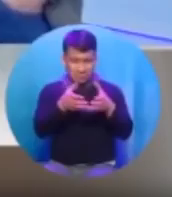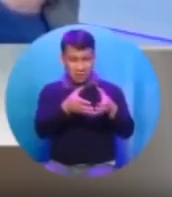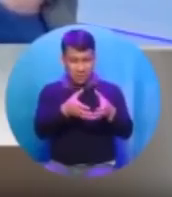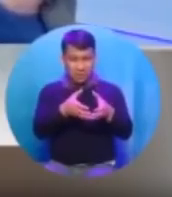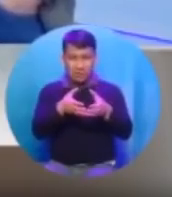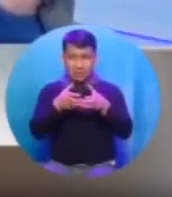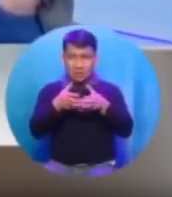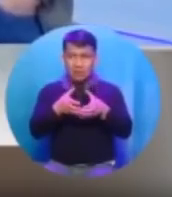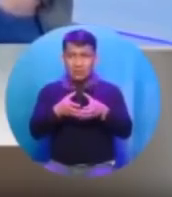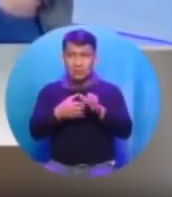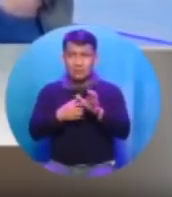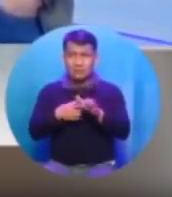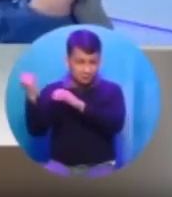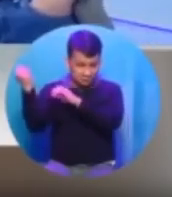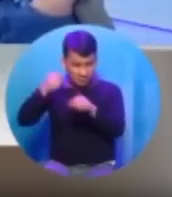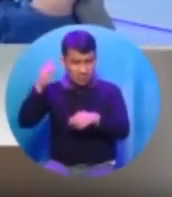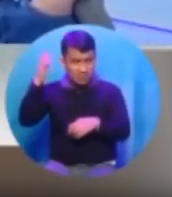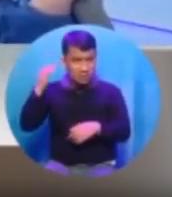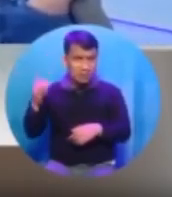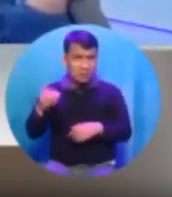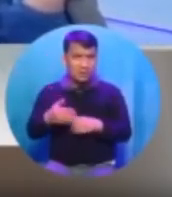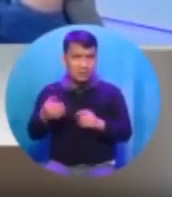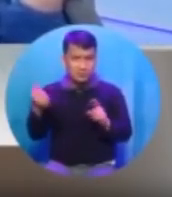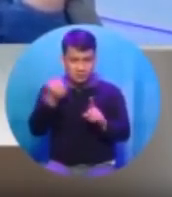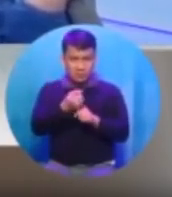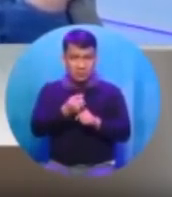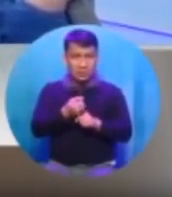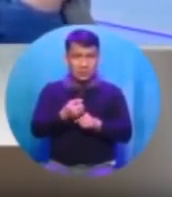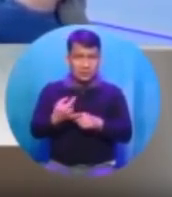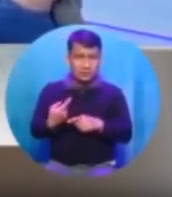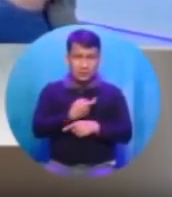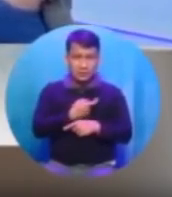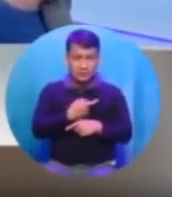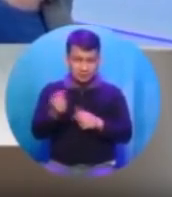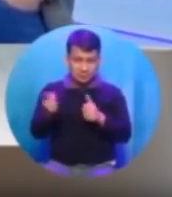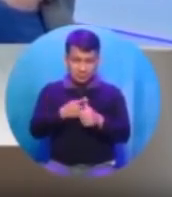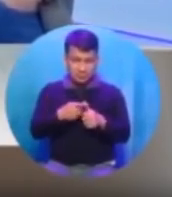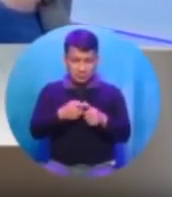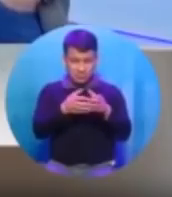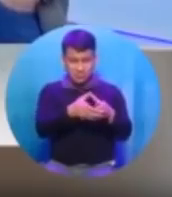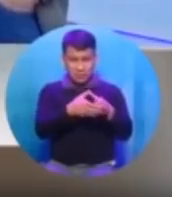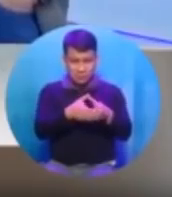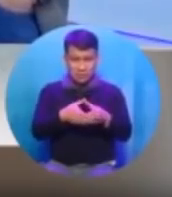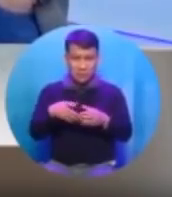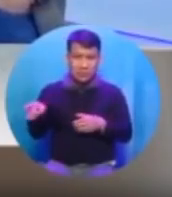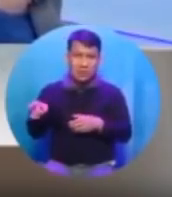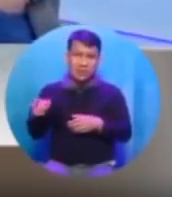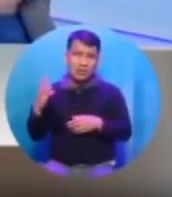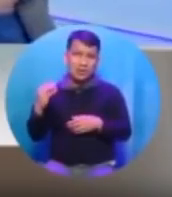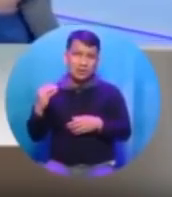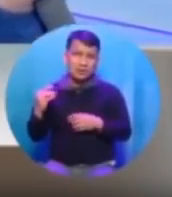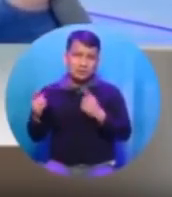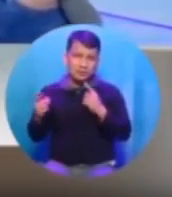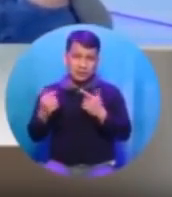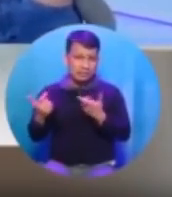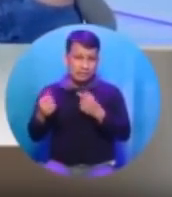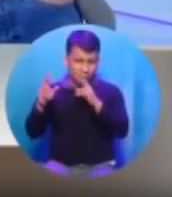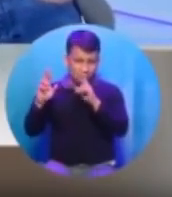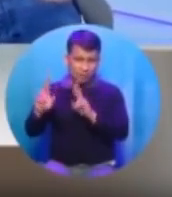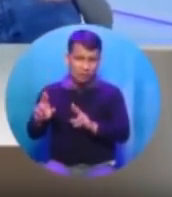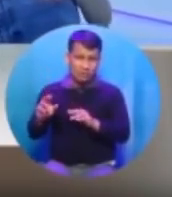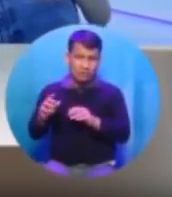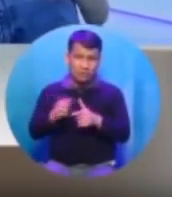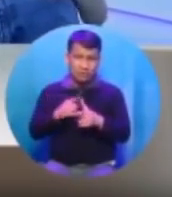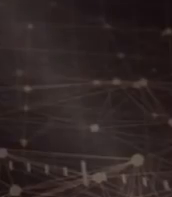Tapos, ano pa po yung ginawa sa inyo? Sinakal, sinuntok yung una naming pag-aaway. Sinakal. Sumasagot po talaga itong manugang ko. Sinuntok,